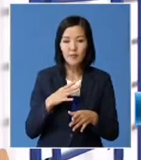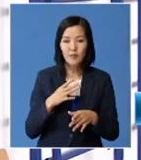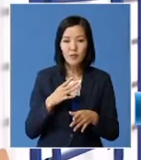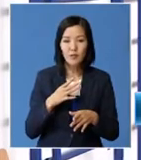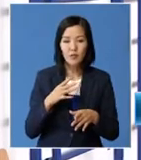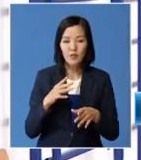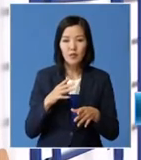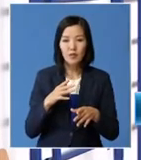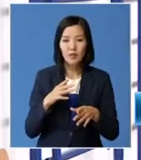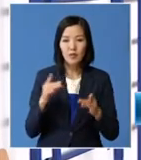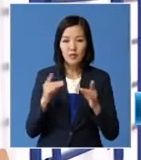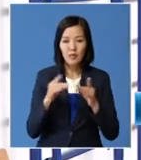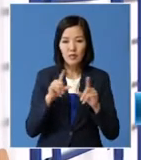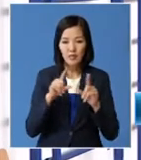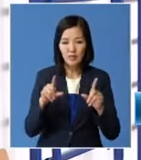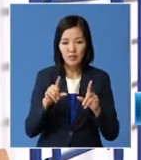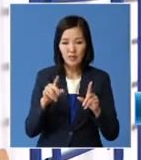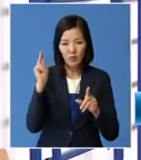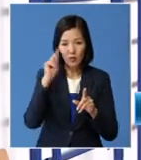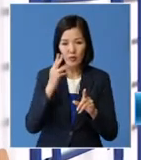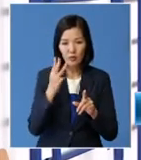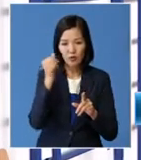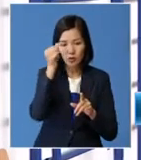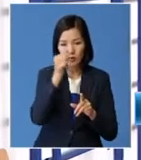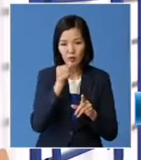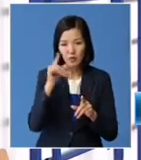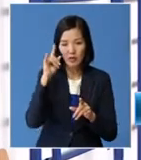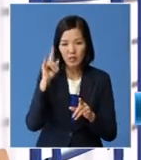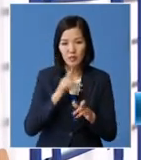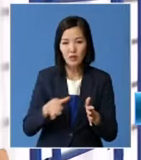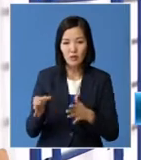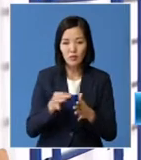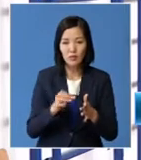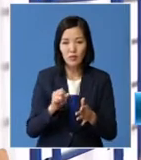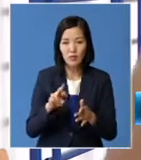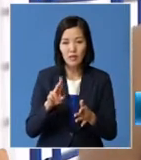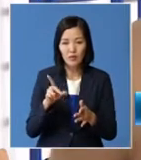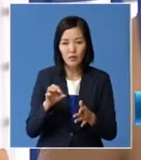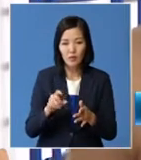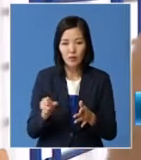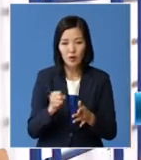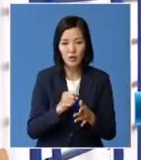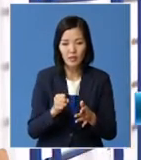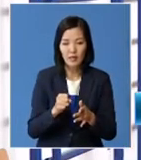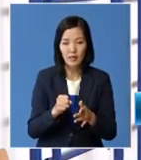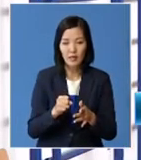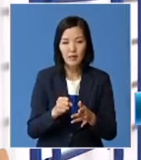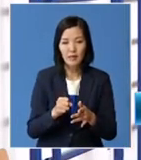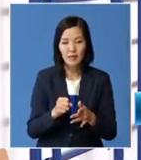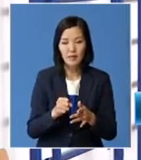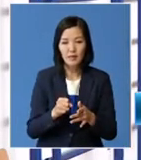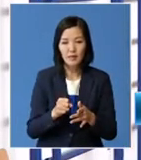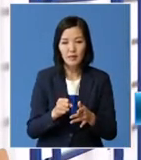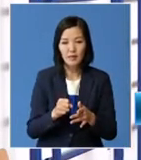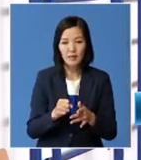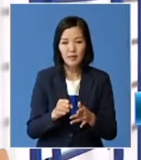болды. Мен өзім Шығыс Қазақстан облысы Аягөз ауданынан. Мен енді басқа жылдарда басқа